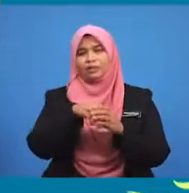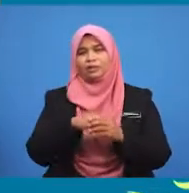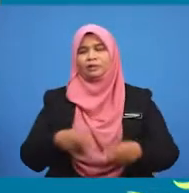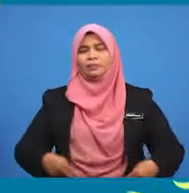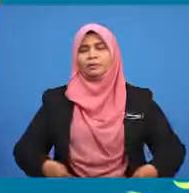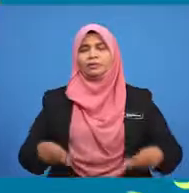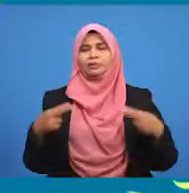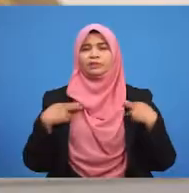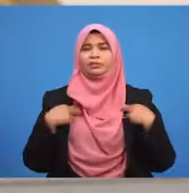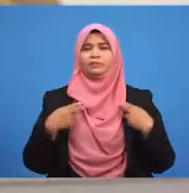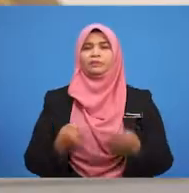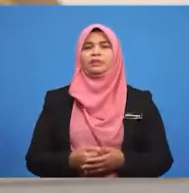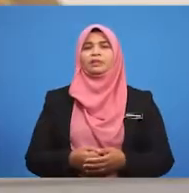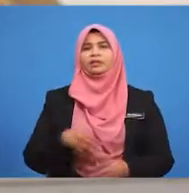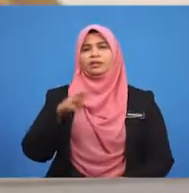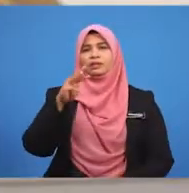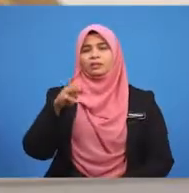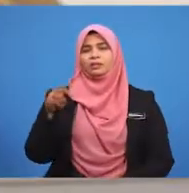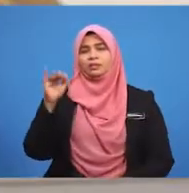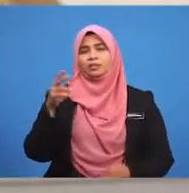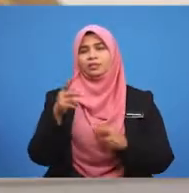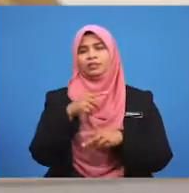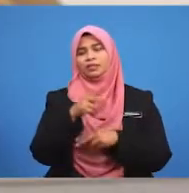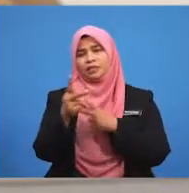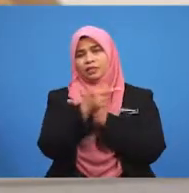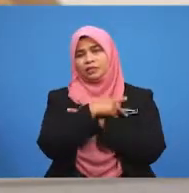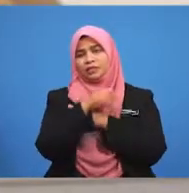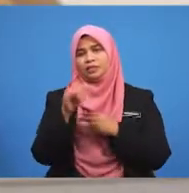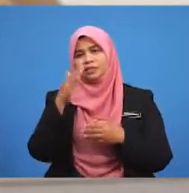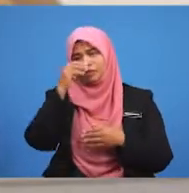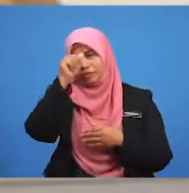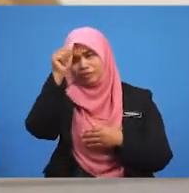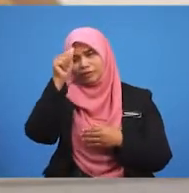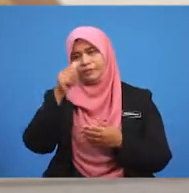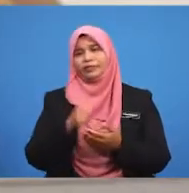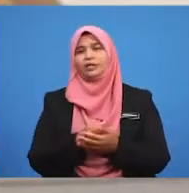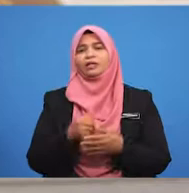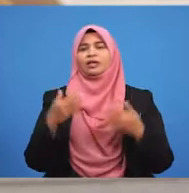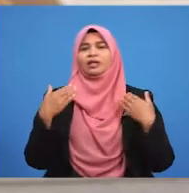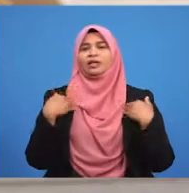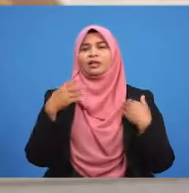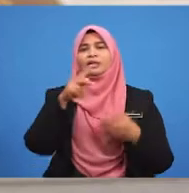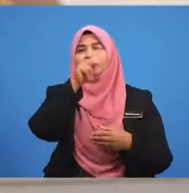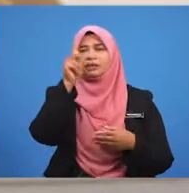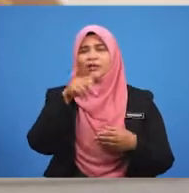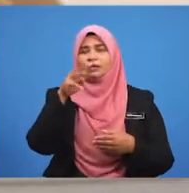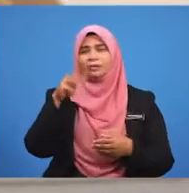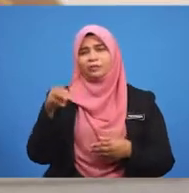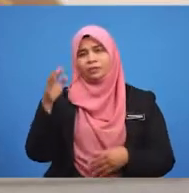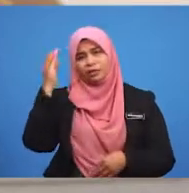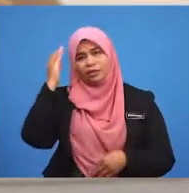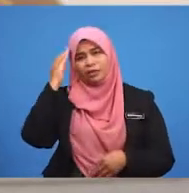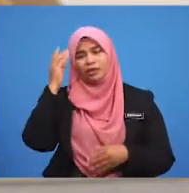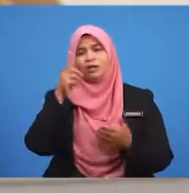kehidupan. Murid-murid yang dikasihi oleh Allah Subhanahu wa taala, adakah murid-murid tahu